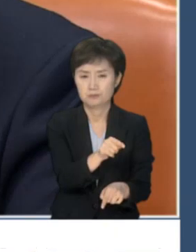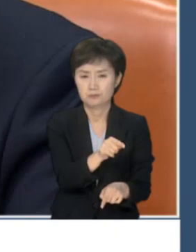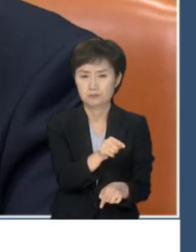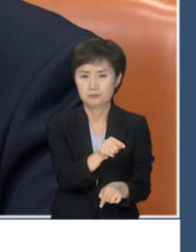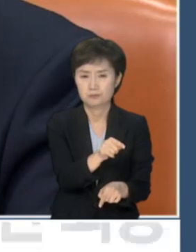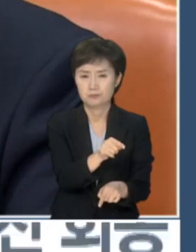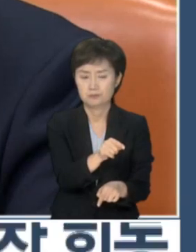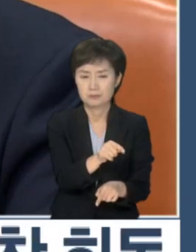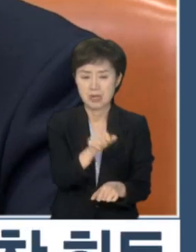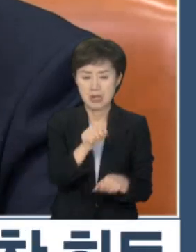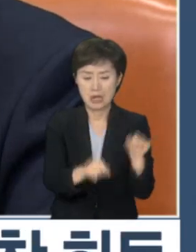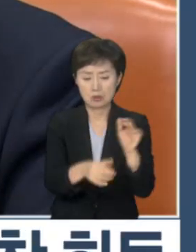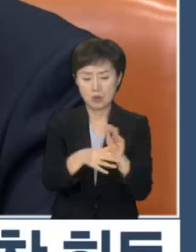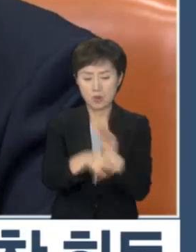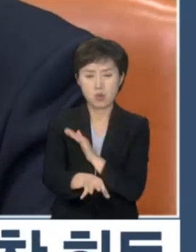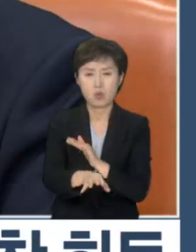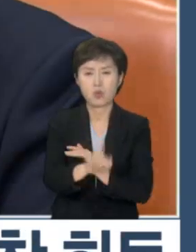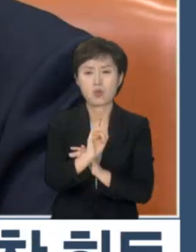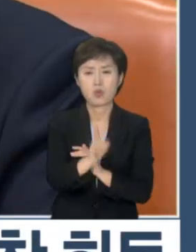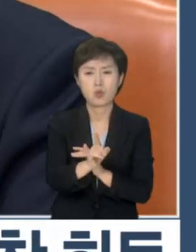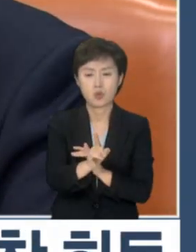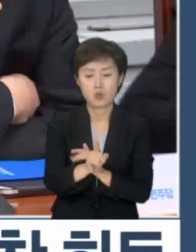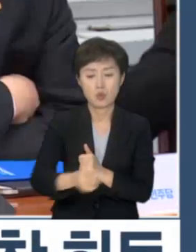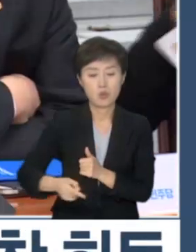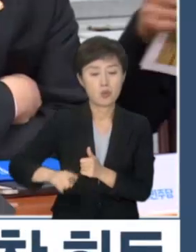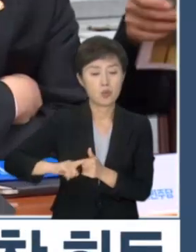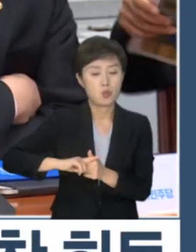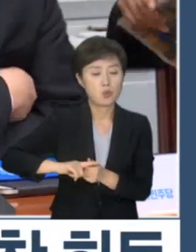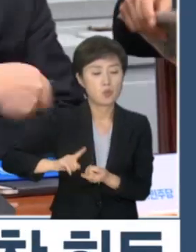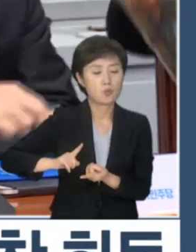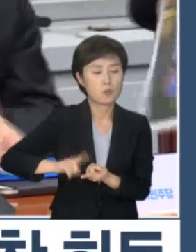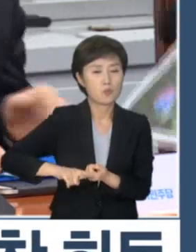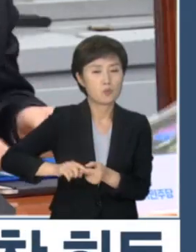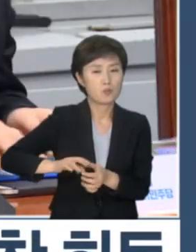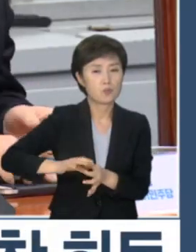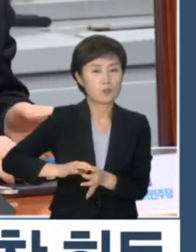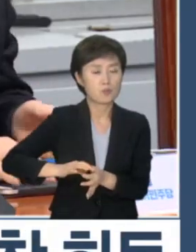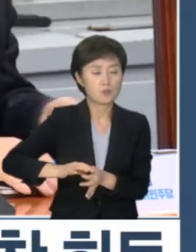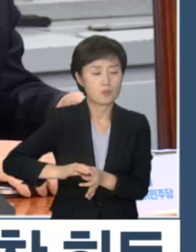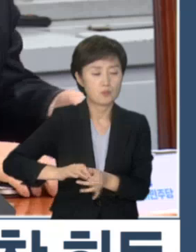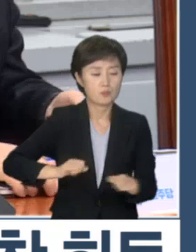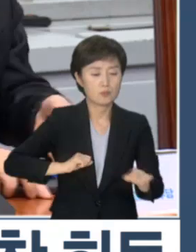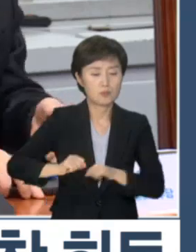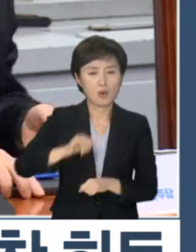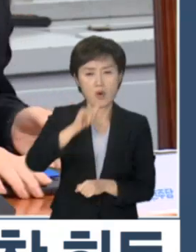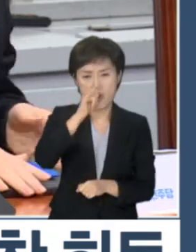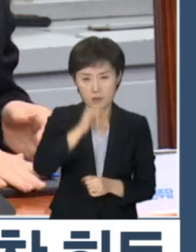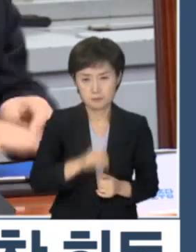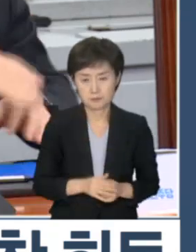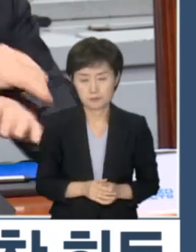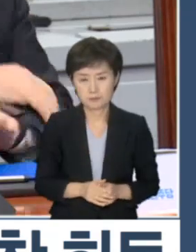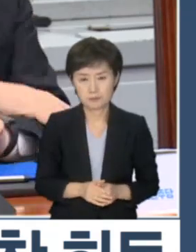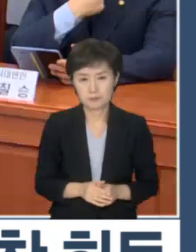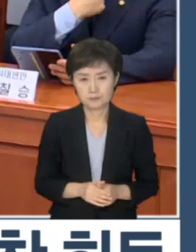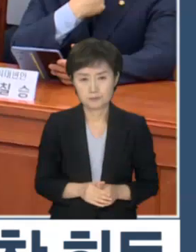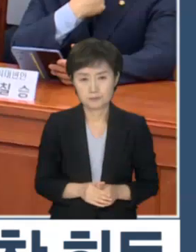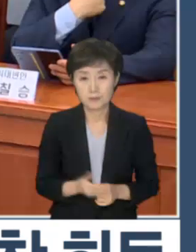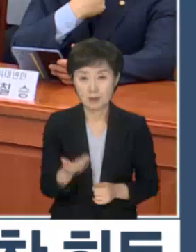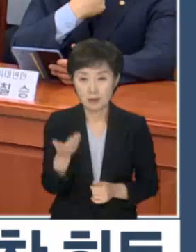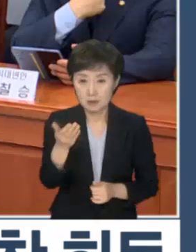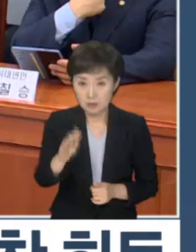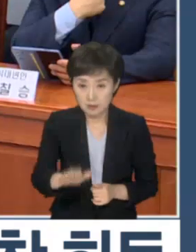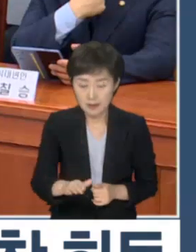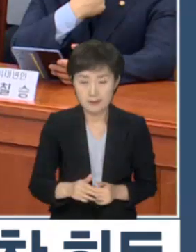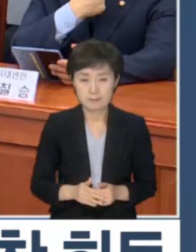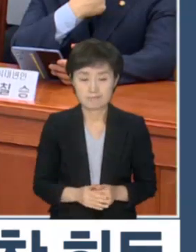행태입니다. 그런 지지층을 안고 지금 이재명 대표는 지금 가고 있는 것 아니겠습니까? 그런데 지금